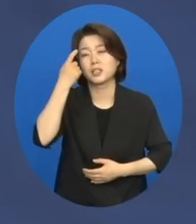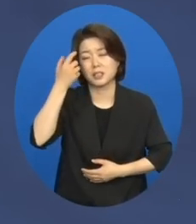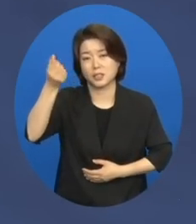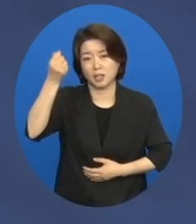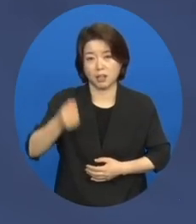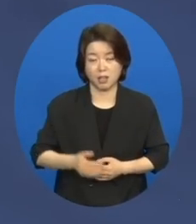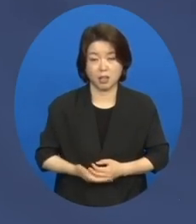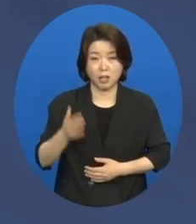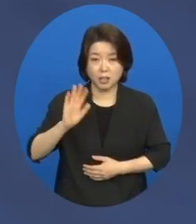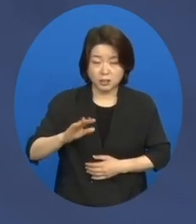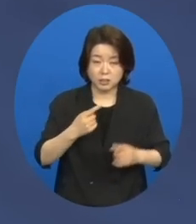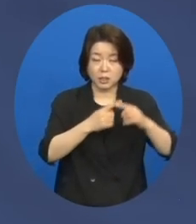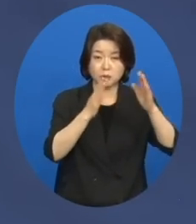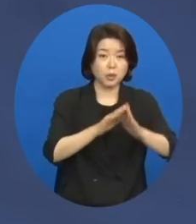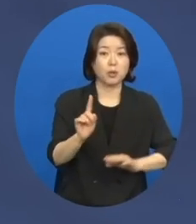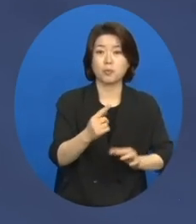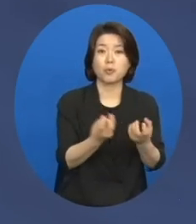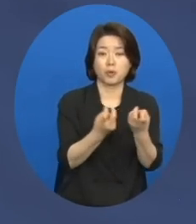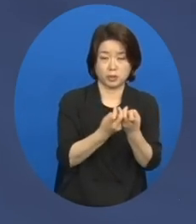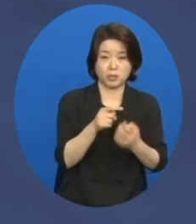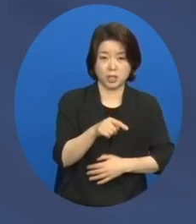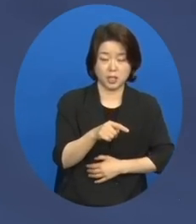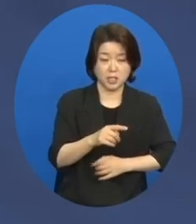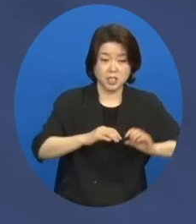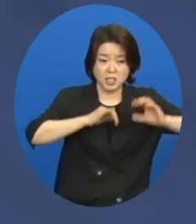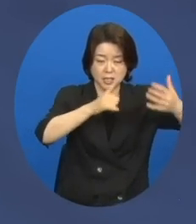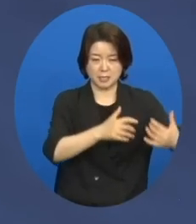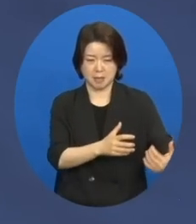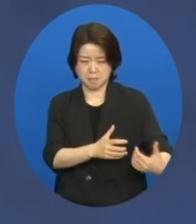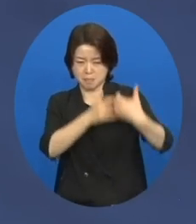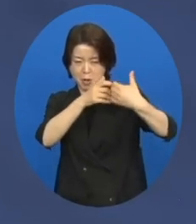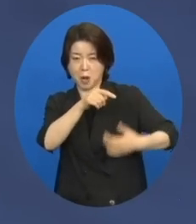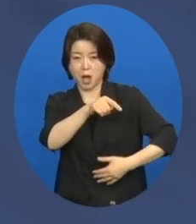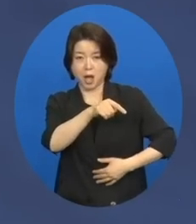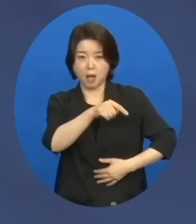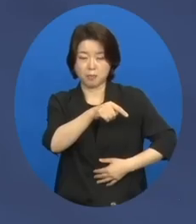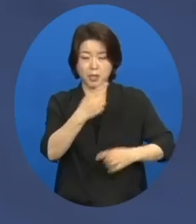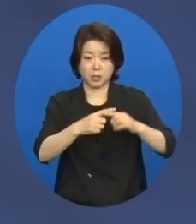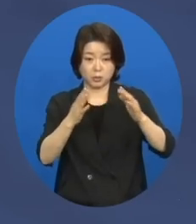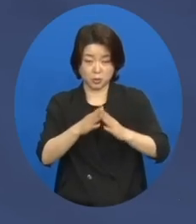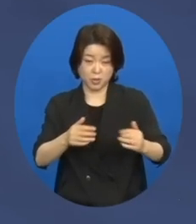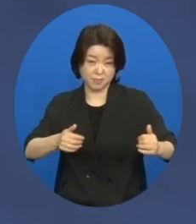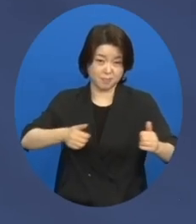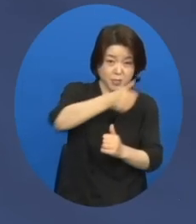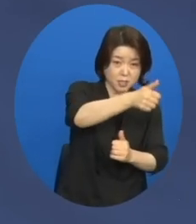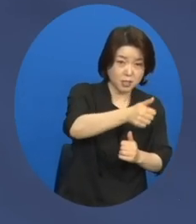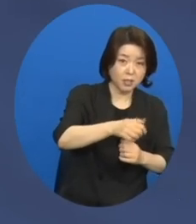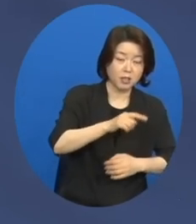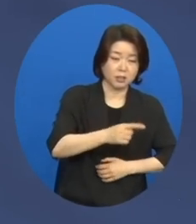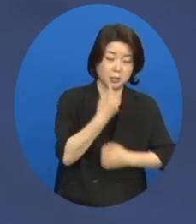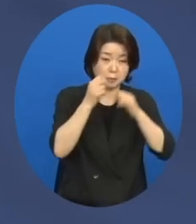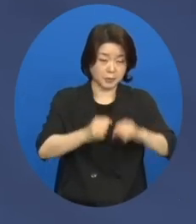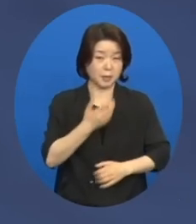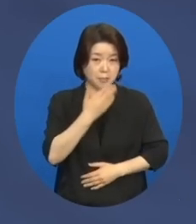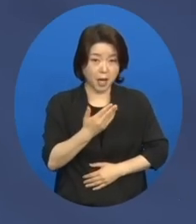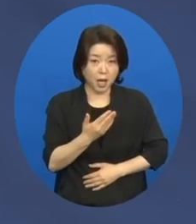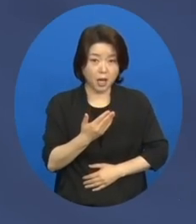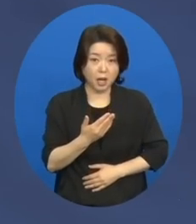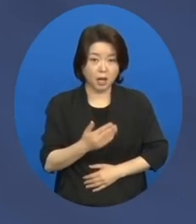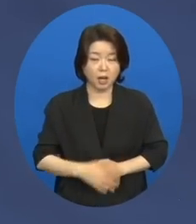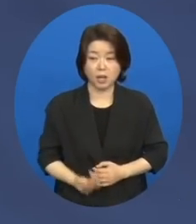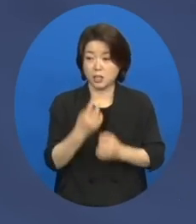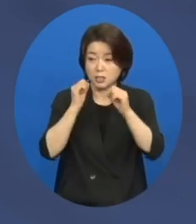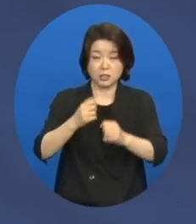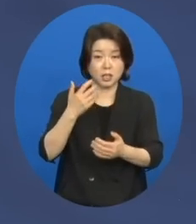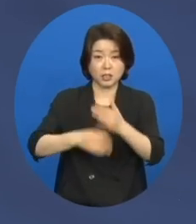어떻게 이 세상의 저항적인 세상에 도전 앞에서 그 교회가 이길 것이냐, 거기 살아남을 것이냐, 아니 살아남는